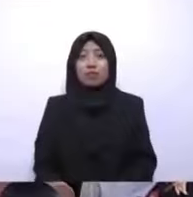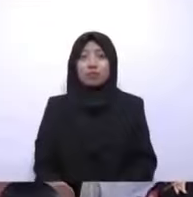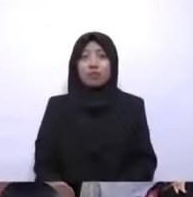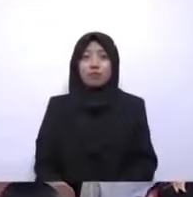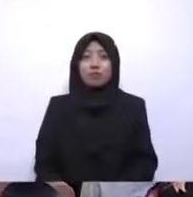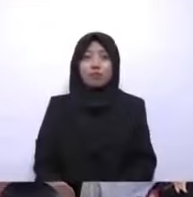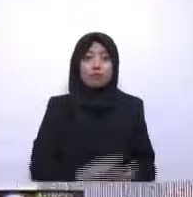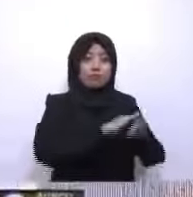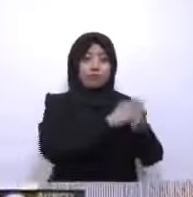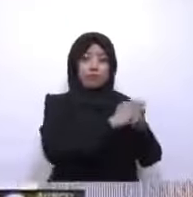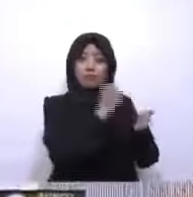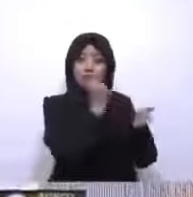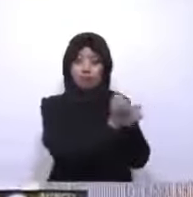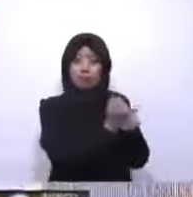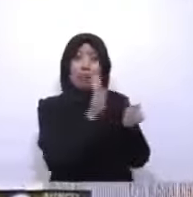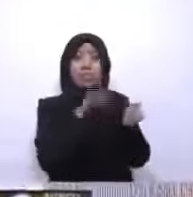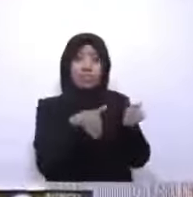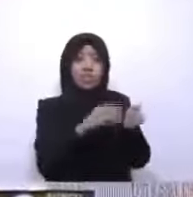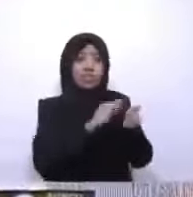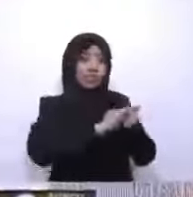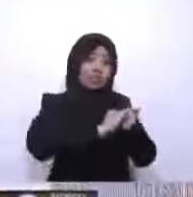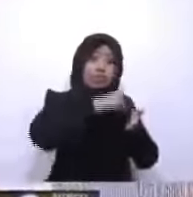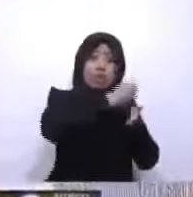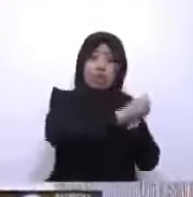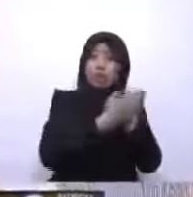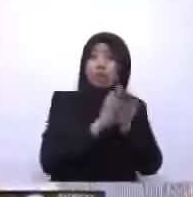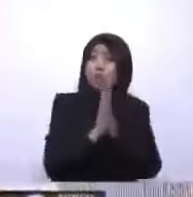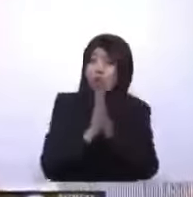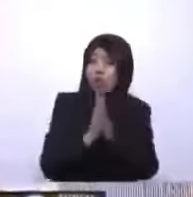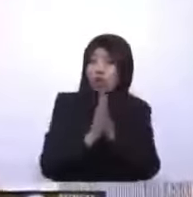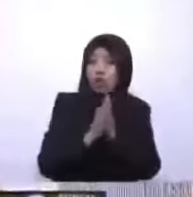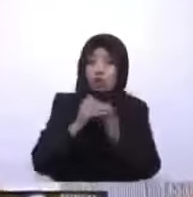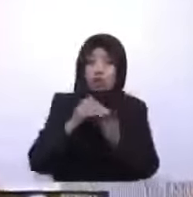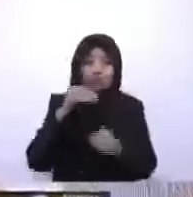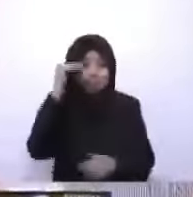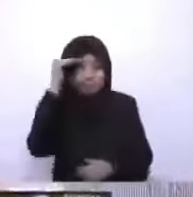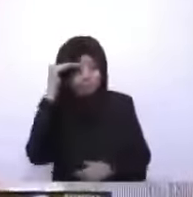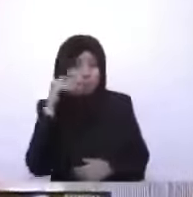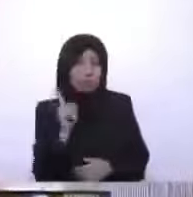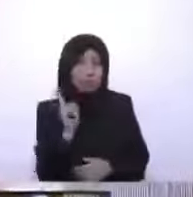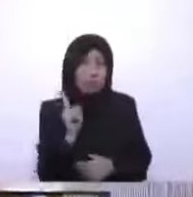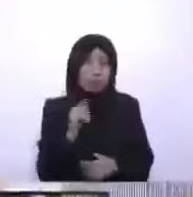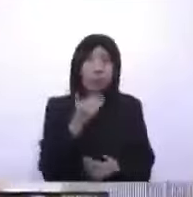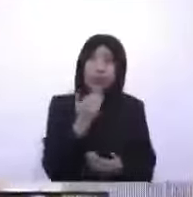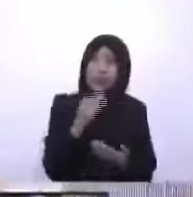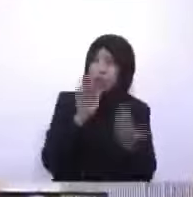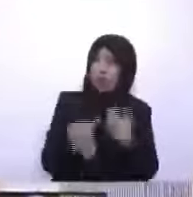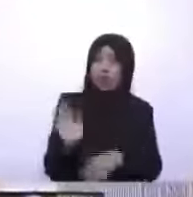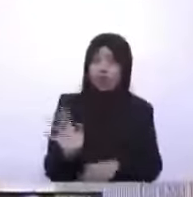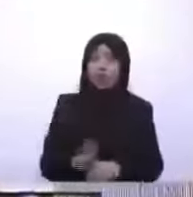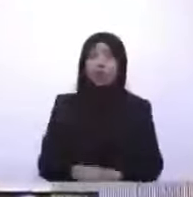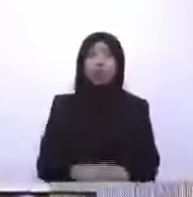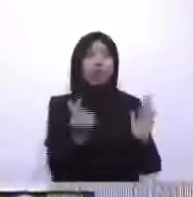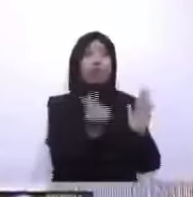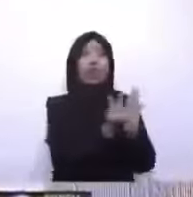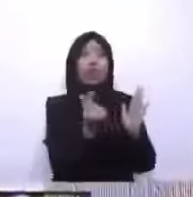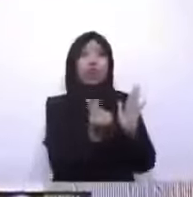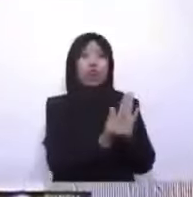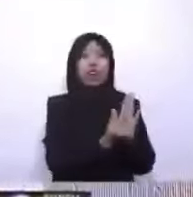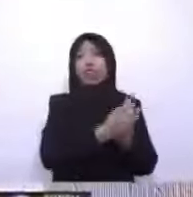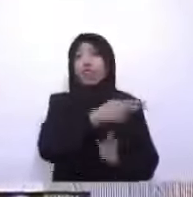Masih tersegel. Kami buka. Mohon disimak pertanyaannya karena tidak akan kami ulangi. Berdasarkan